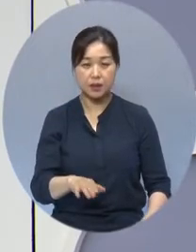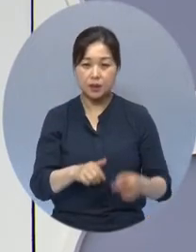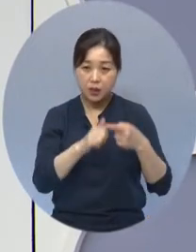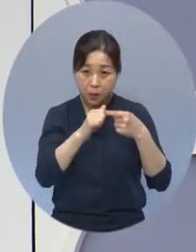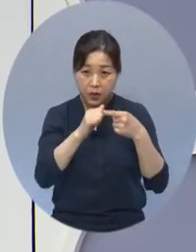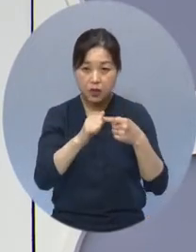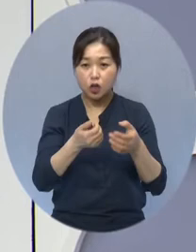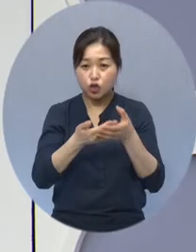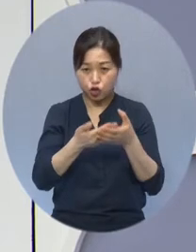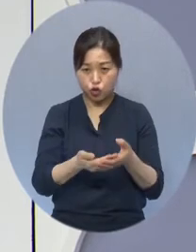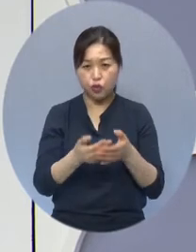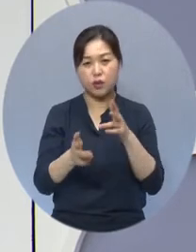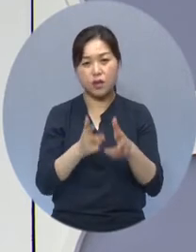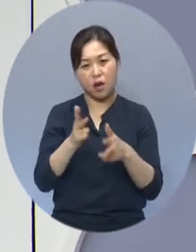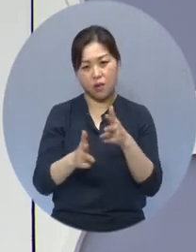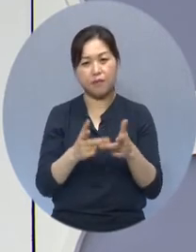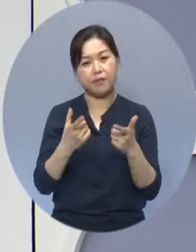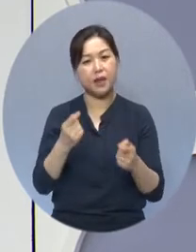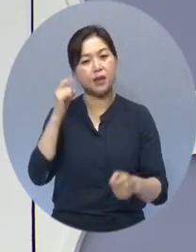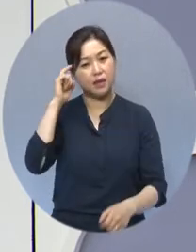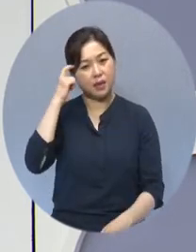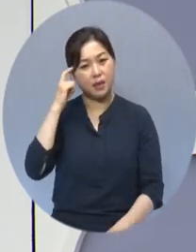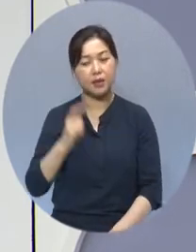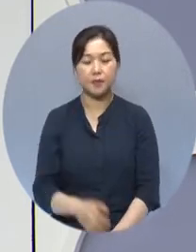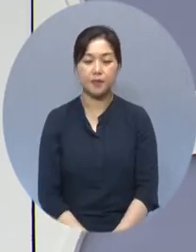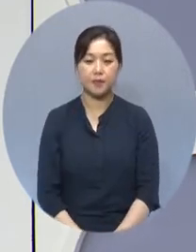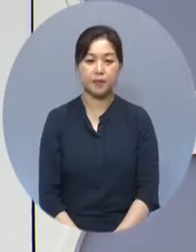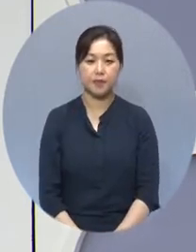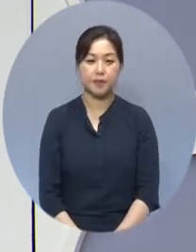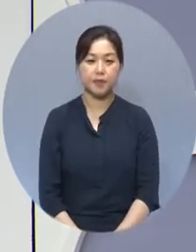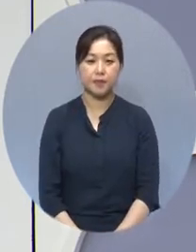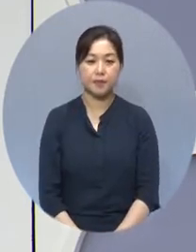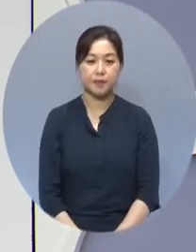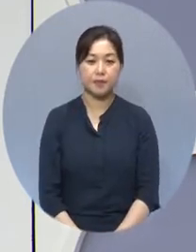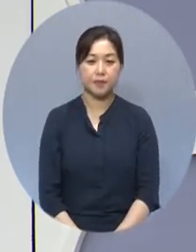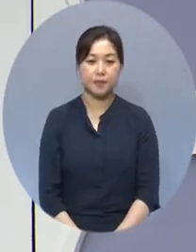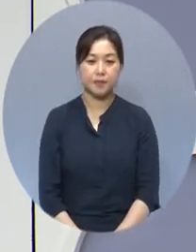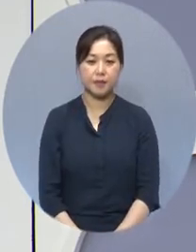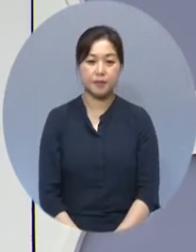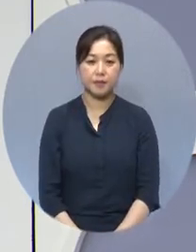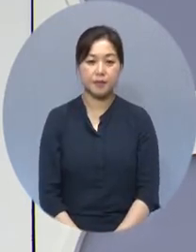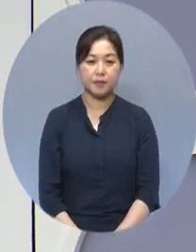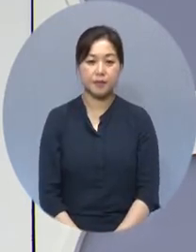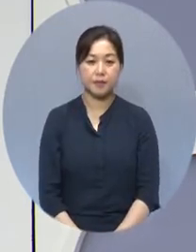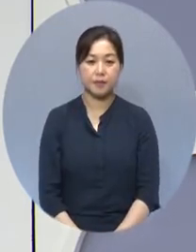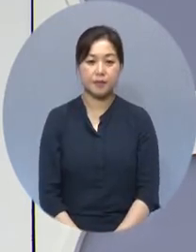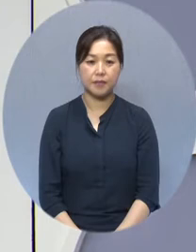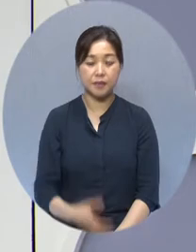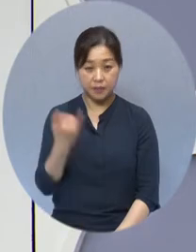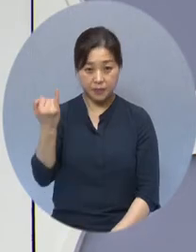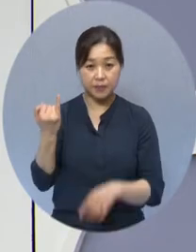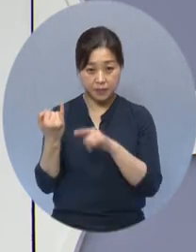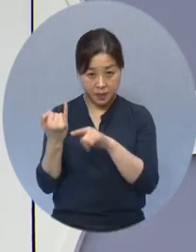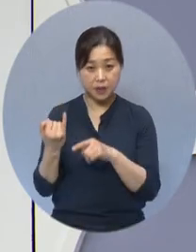필요성이 예. 있다. 저는 그런 생각이 들어요. 네, 그래서 우리 주부님들